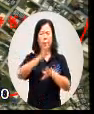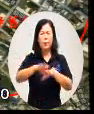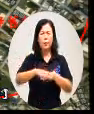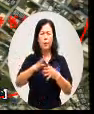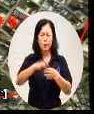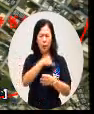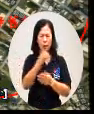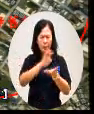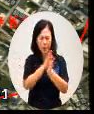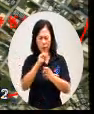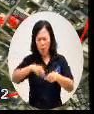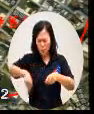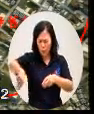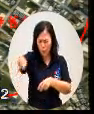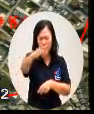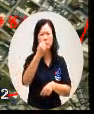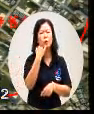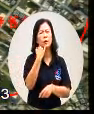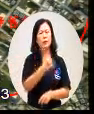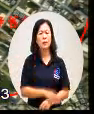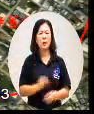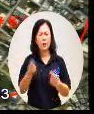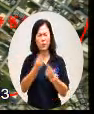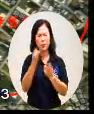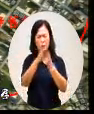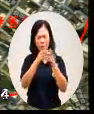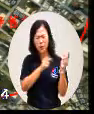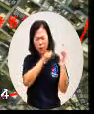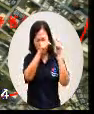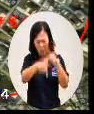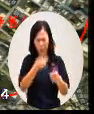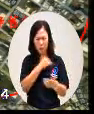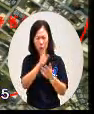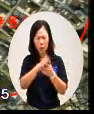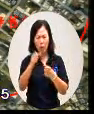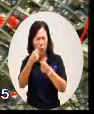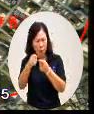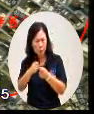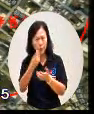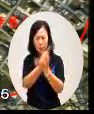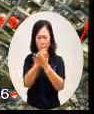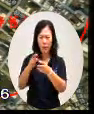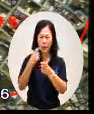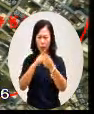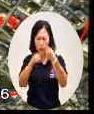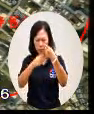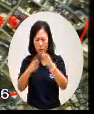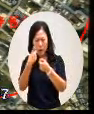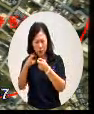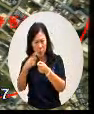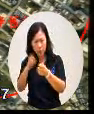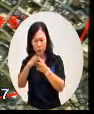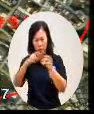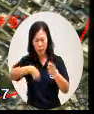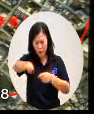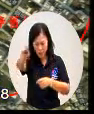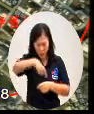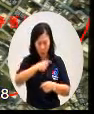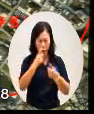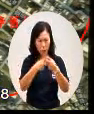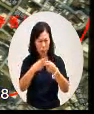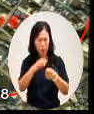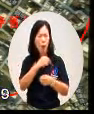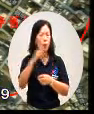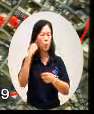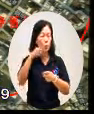个课底只一粒怪壳啊。哦，你茫看，你自己了五分钟，一个人了十分钟，来回了十分钟，那一千个了，了